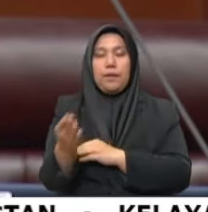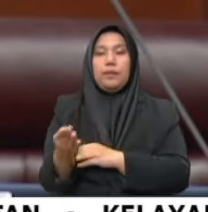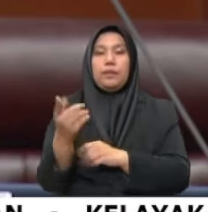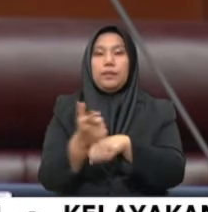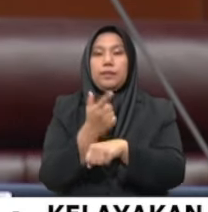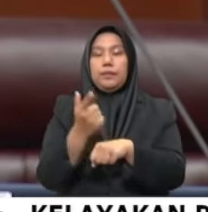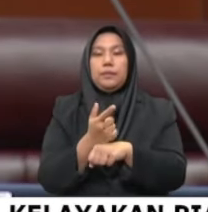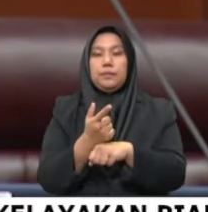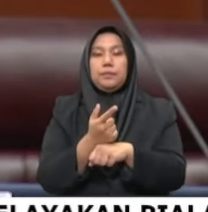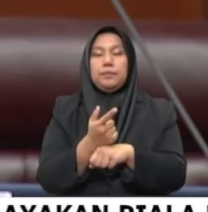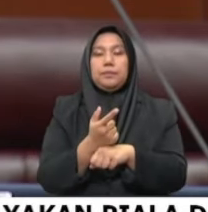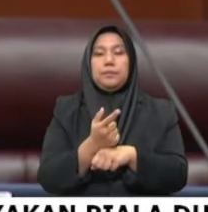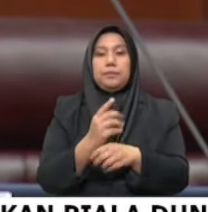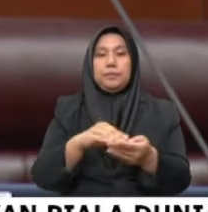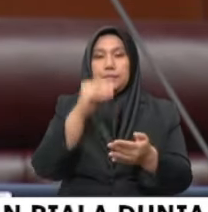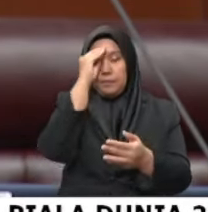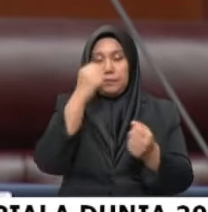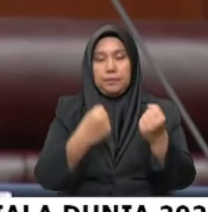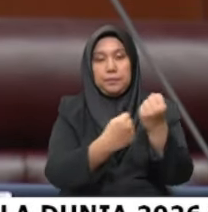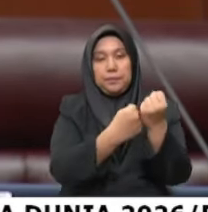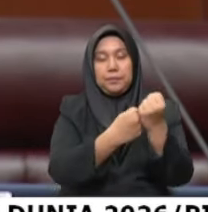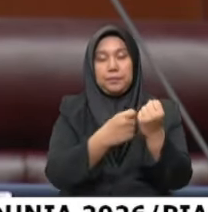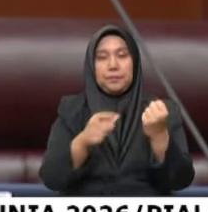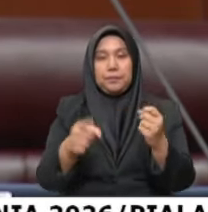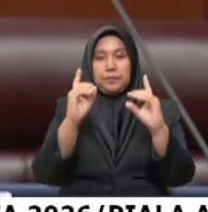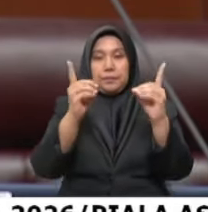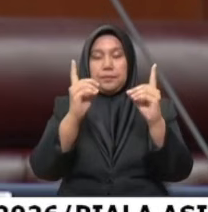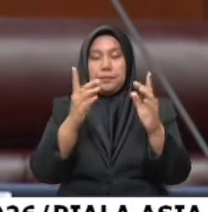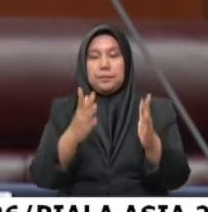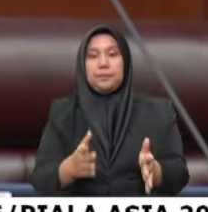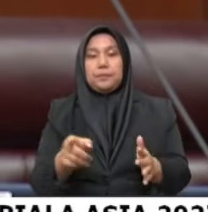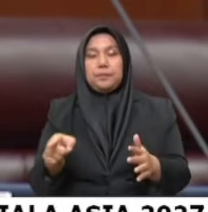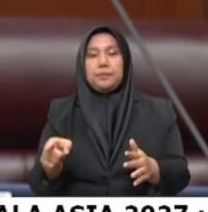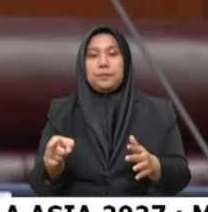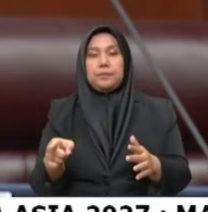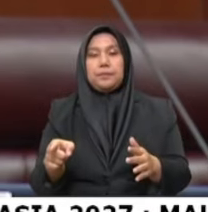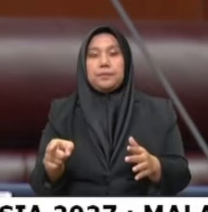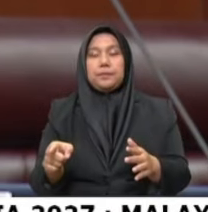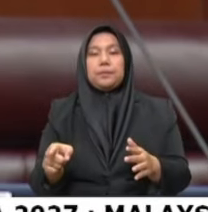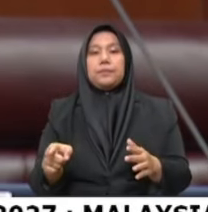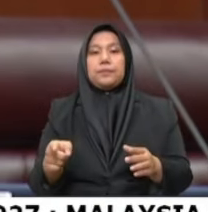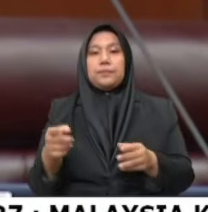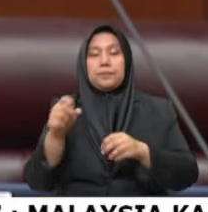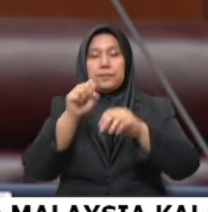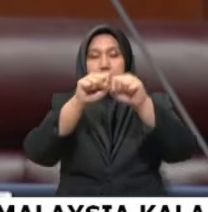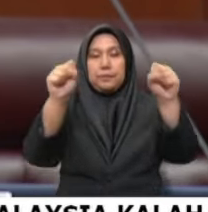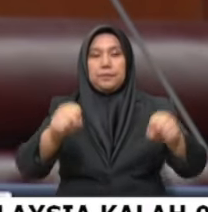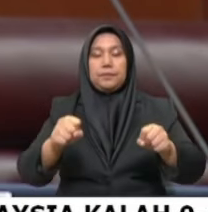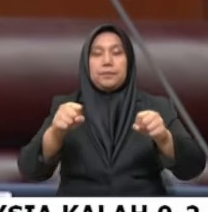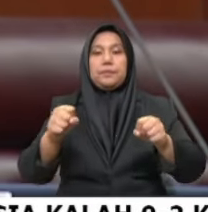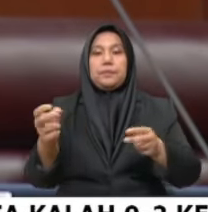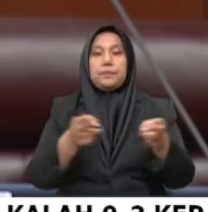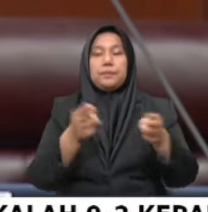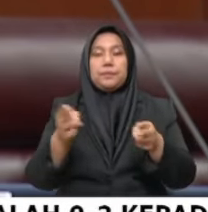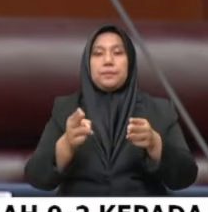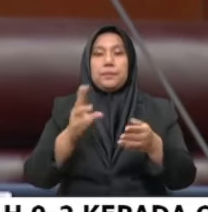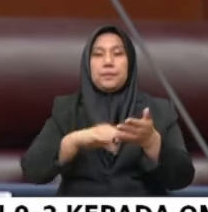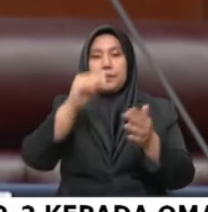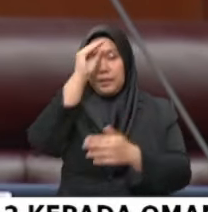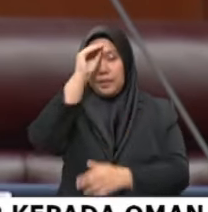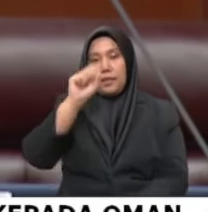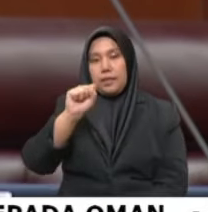bagi menyokong peningkatan kompetensi digital untuk pendidik disediakan melalui platform Sistem Pengurusan Pembelajaran,